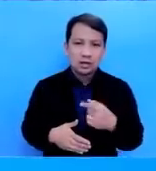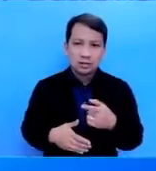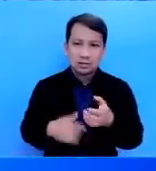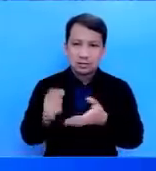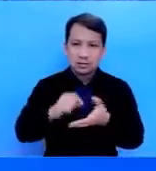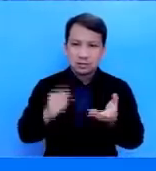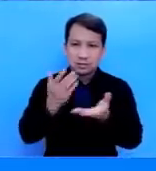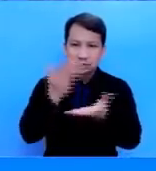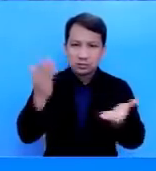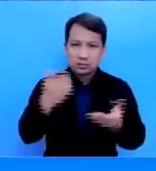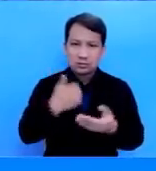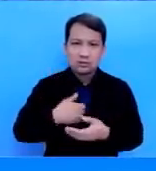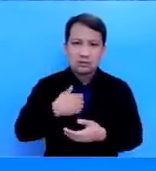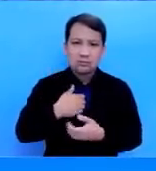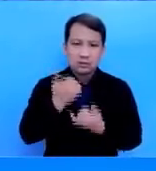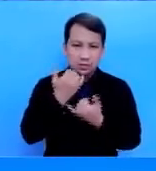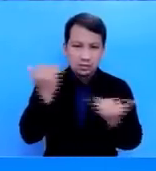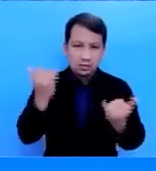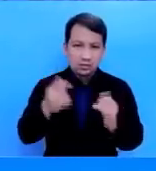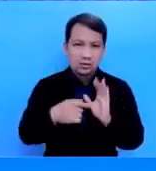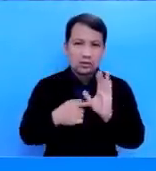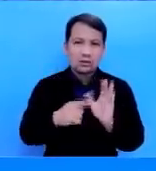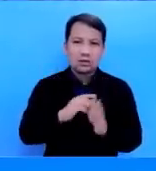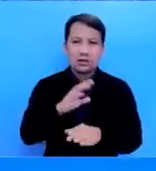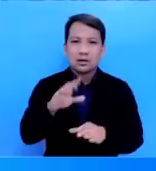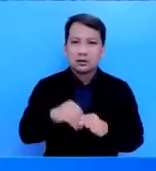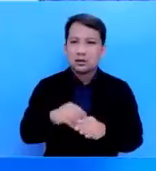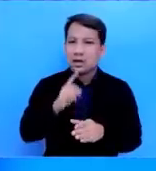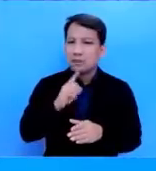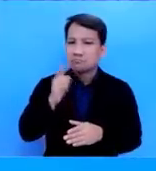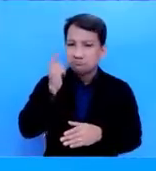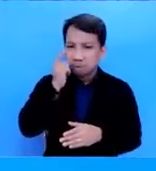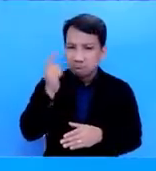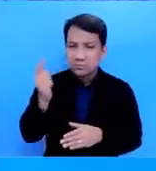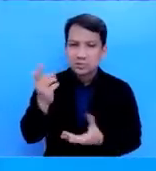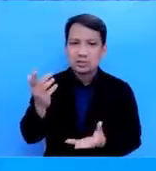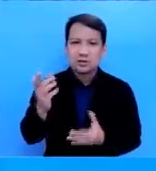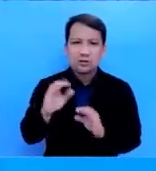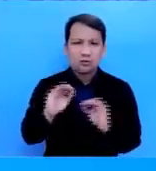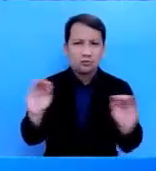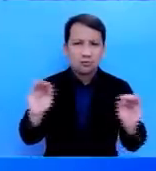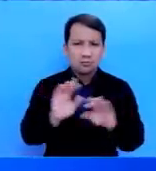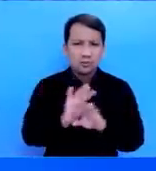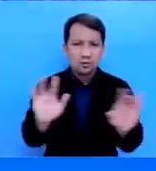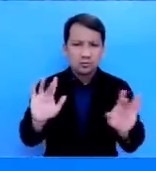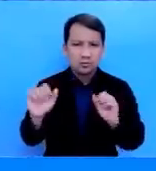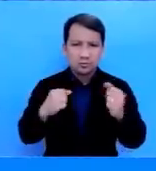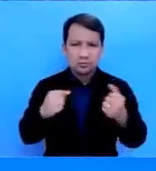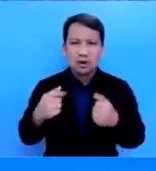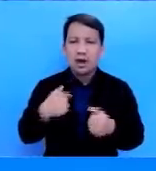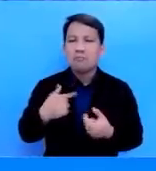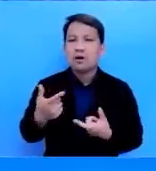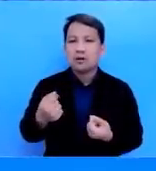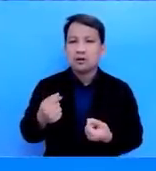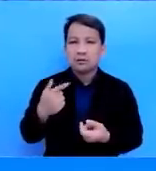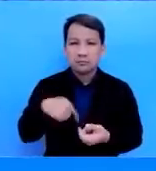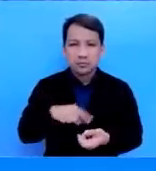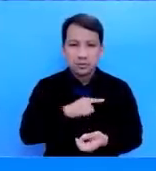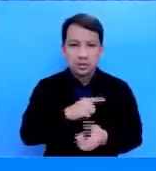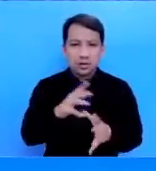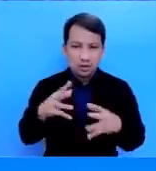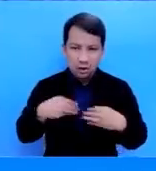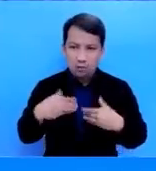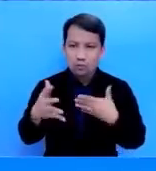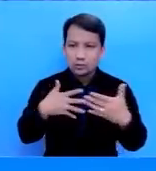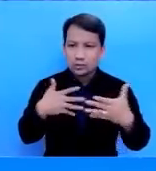post, nag-public apology si assistant coach Garcia. Wala raw lugar sa sport ang kanyang ginawa at tatanggapin daw niya ang